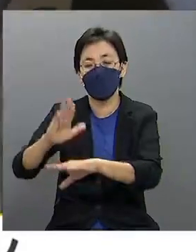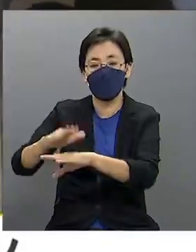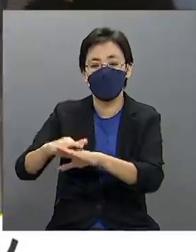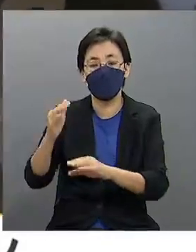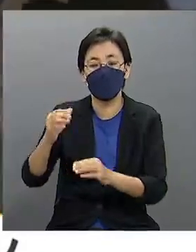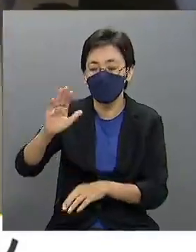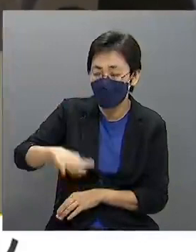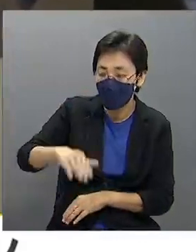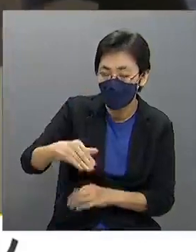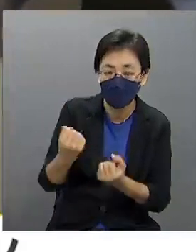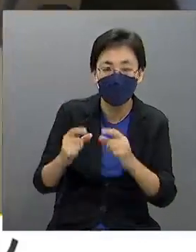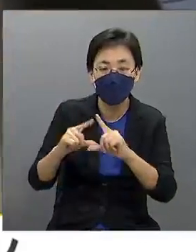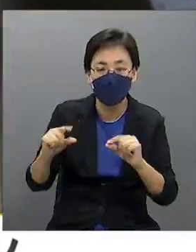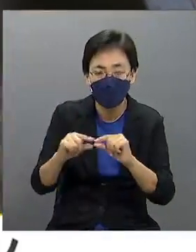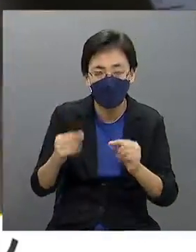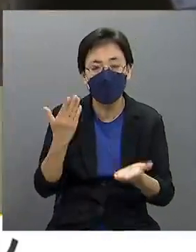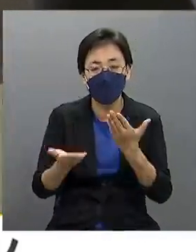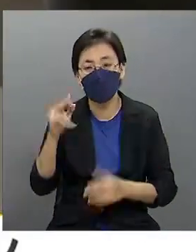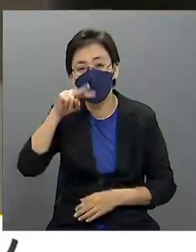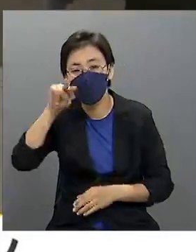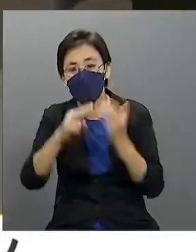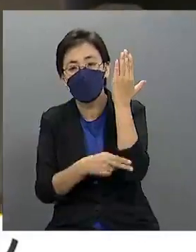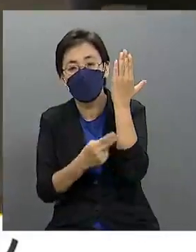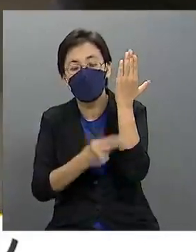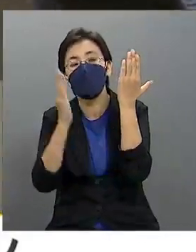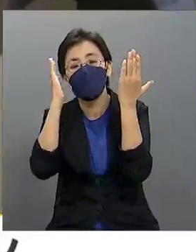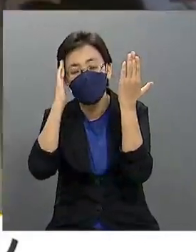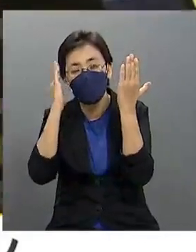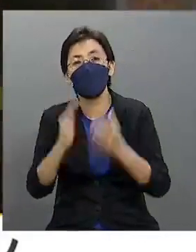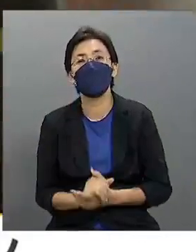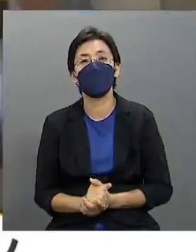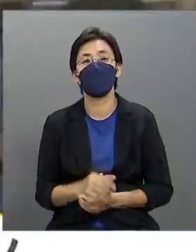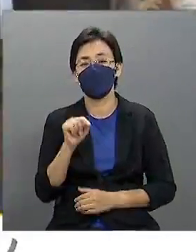จะพักหาที่พักลงแรมหอ obedient cafe ค accomplishedแต่ว่าเพเป็ช่ง covid